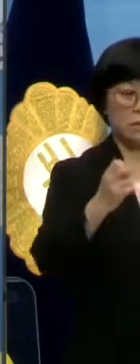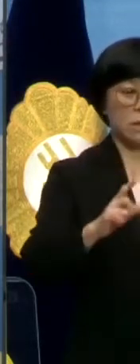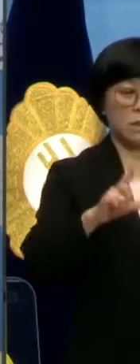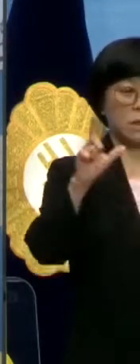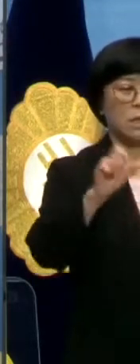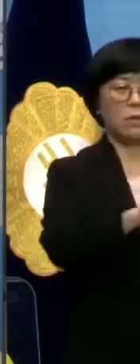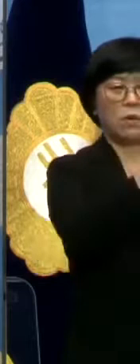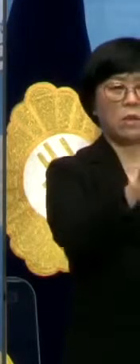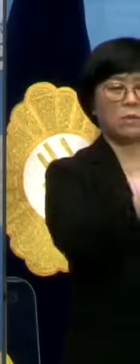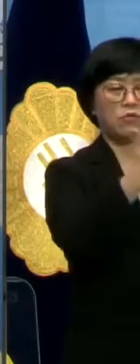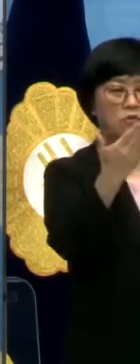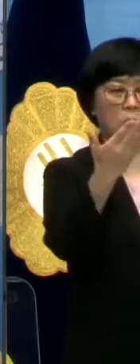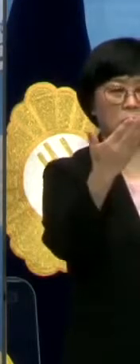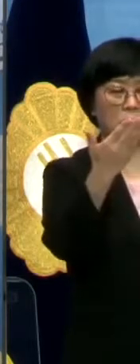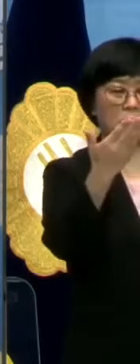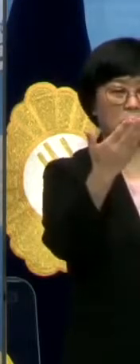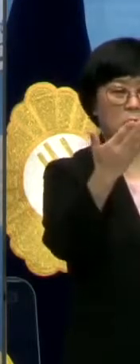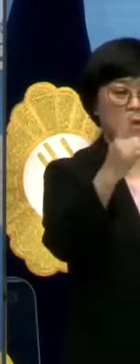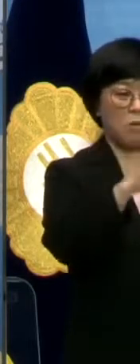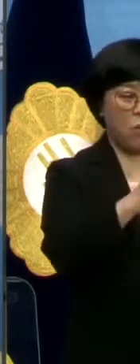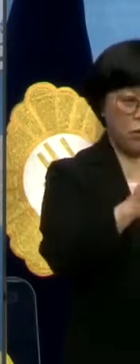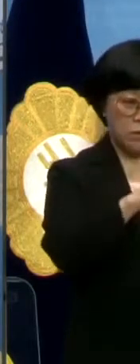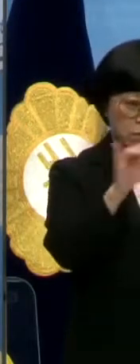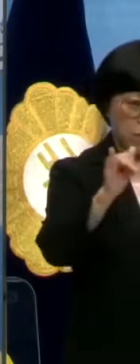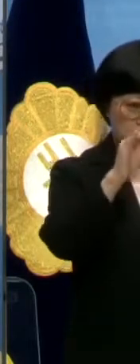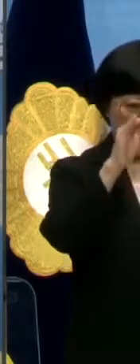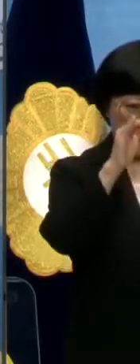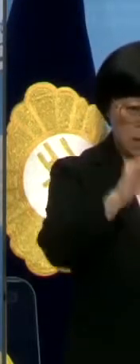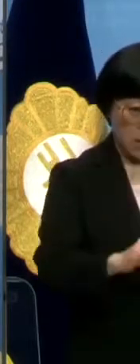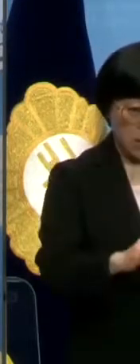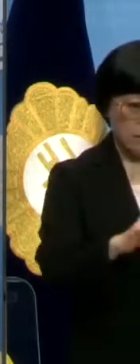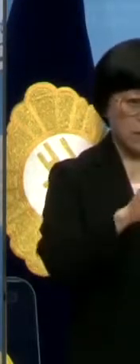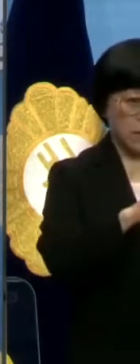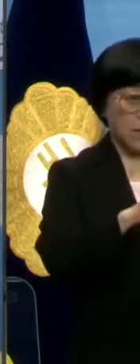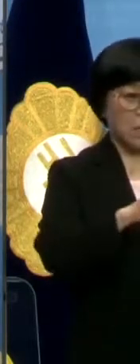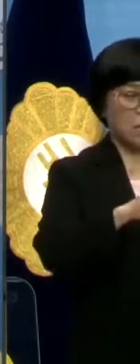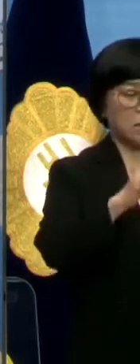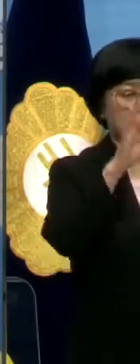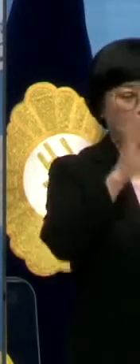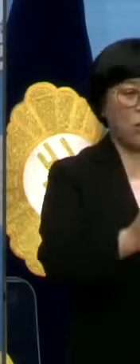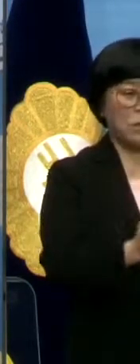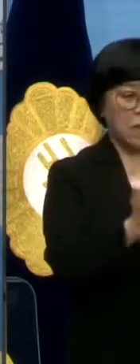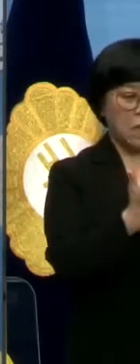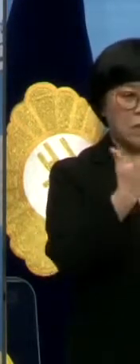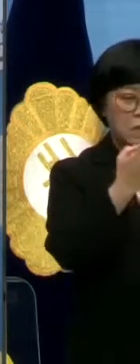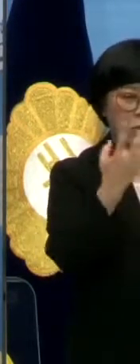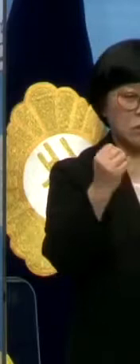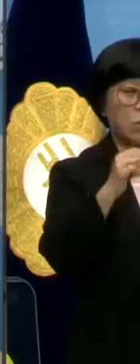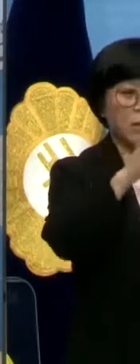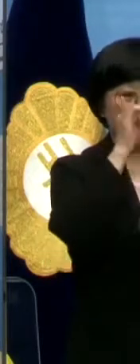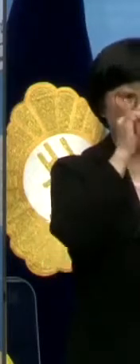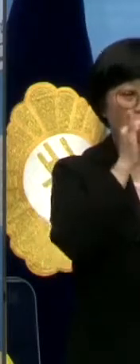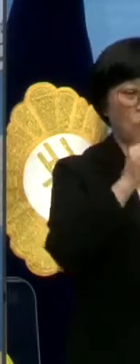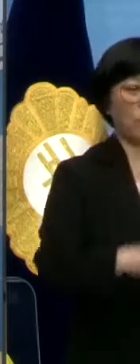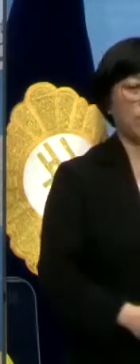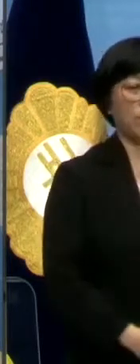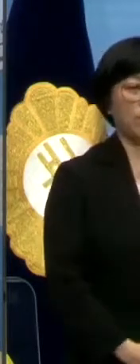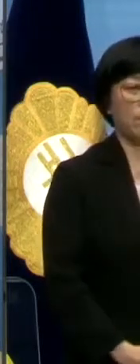1월에서 9월 50인 미만 사업장에서 사고재해 78.7%가 발생했고